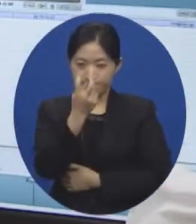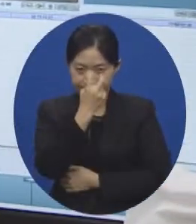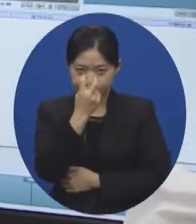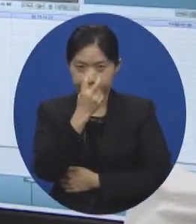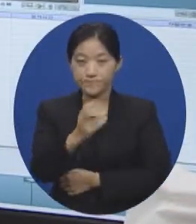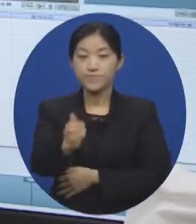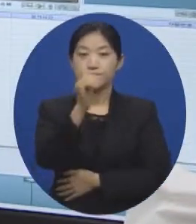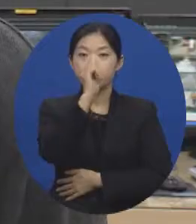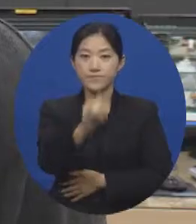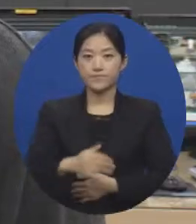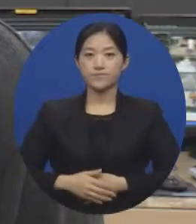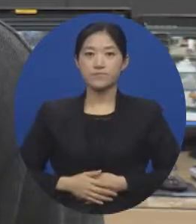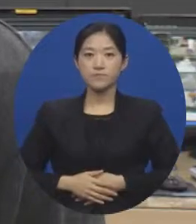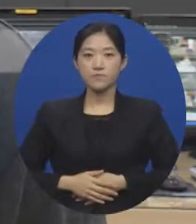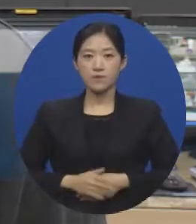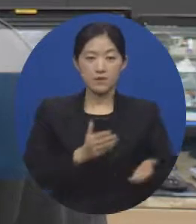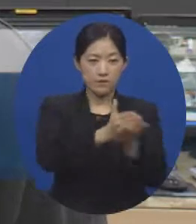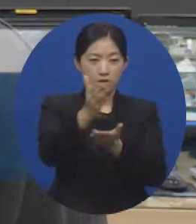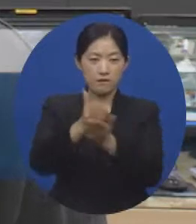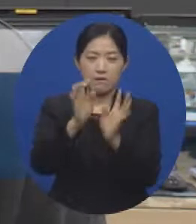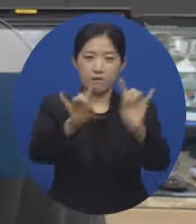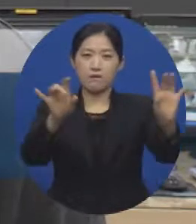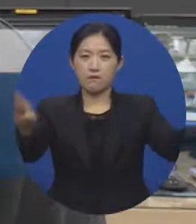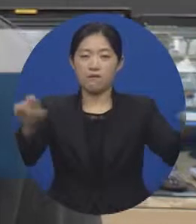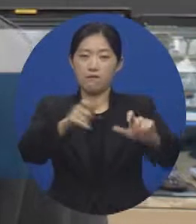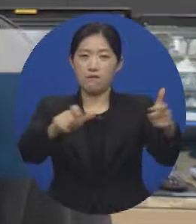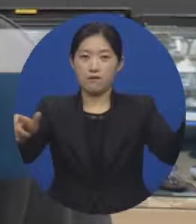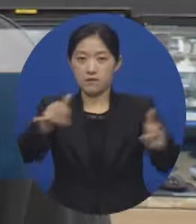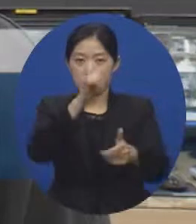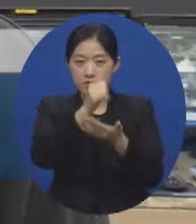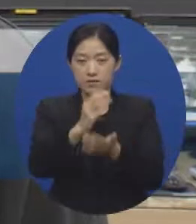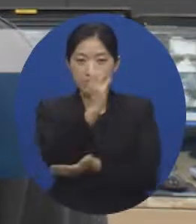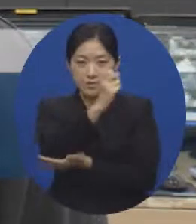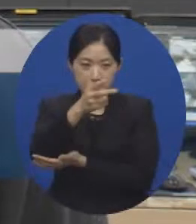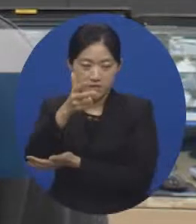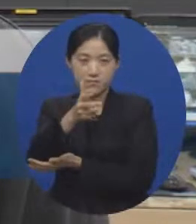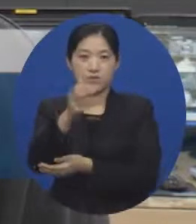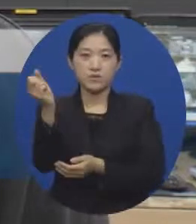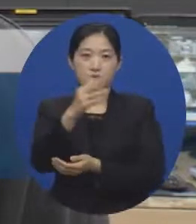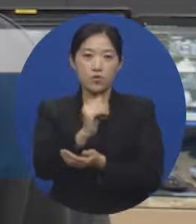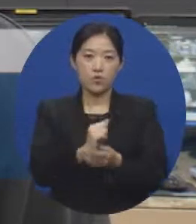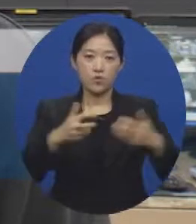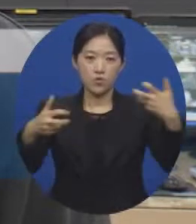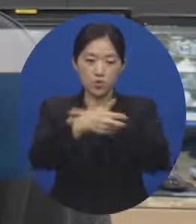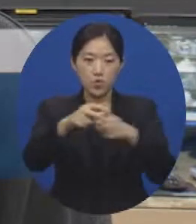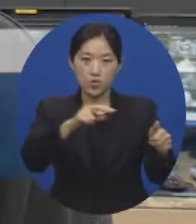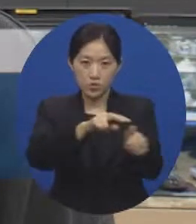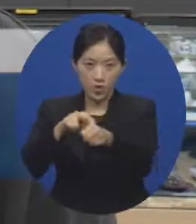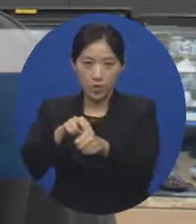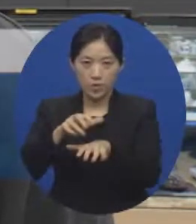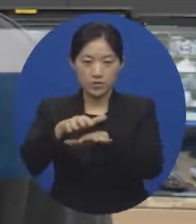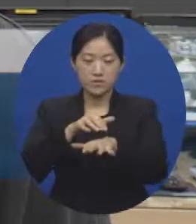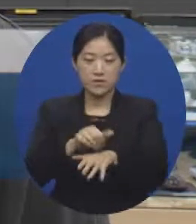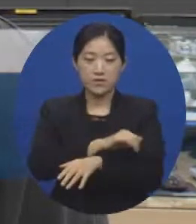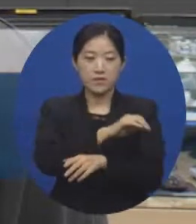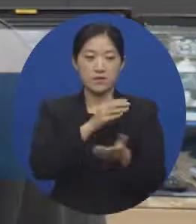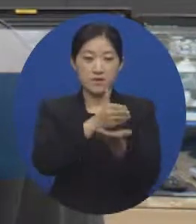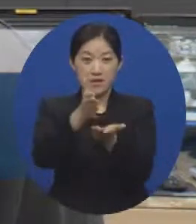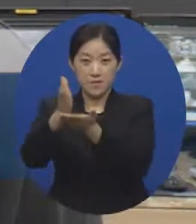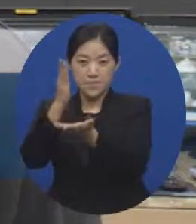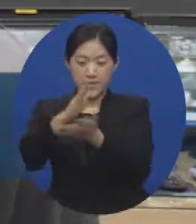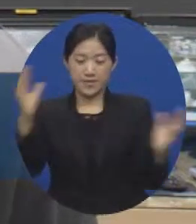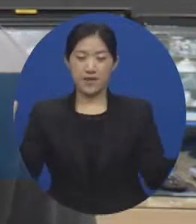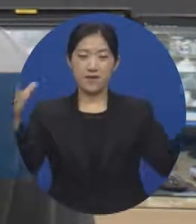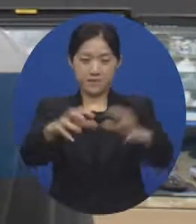실시합니다. 흩어져 있던 CCTV 및 교통정보 시스템을 공간적으로